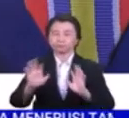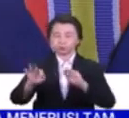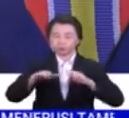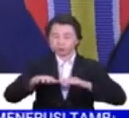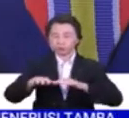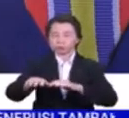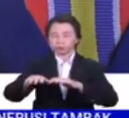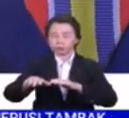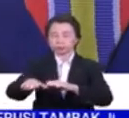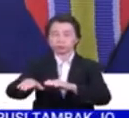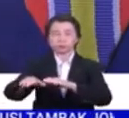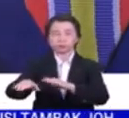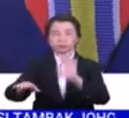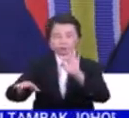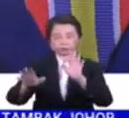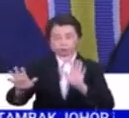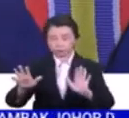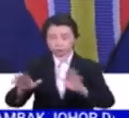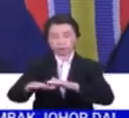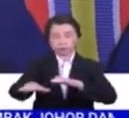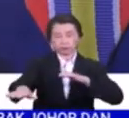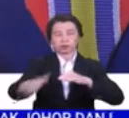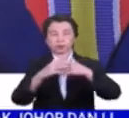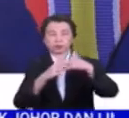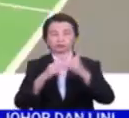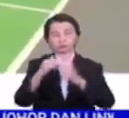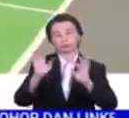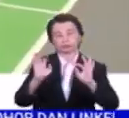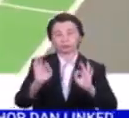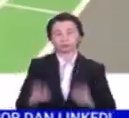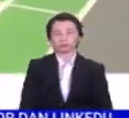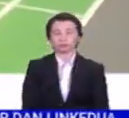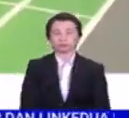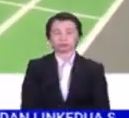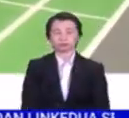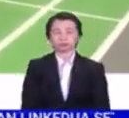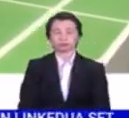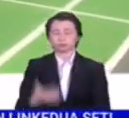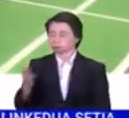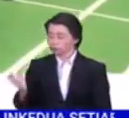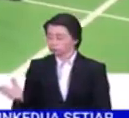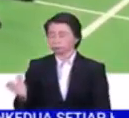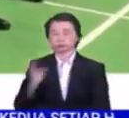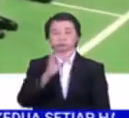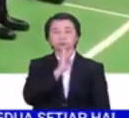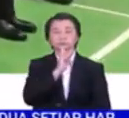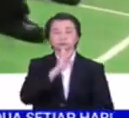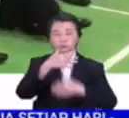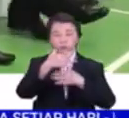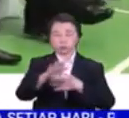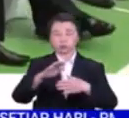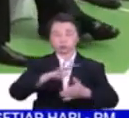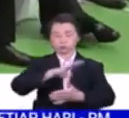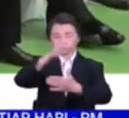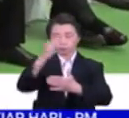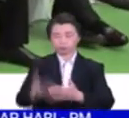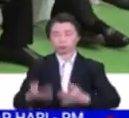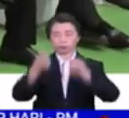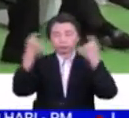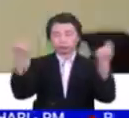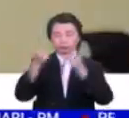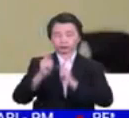kita kawal dari segi keselesaan dan sebagainya. Beliau berkata demikian selepas menyempurnakan